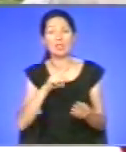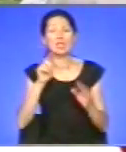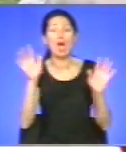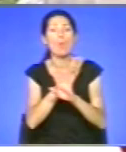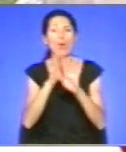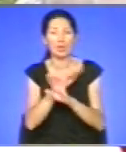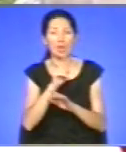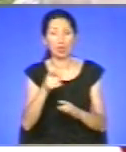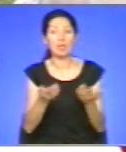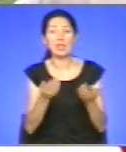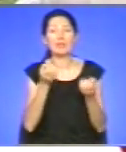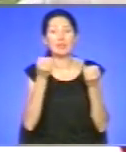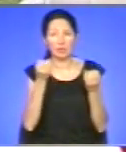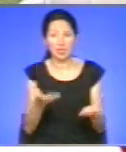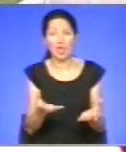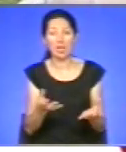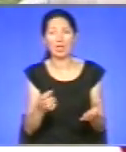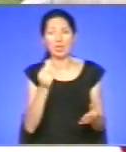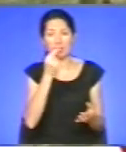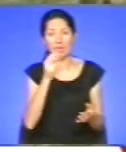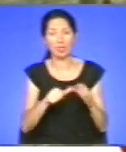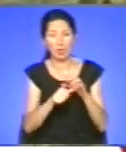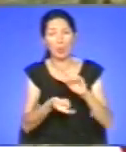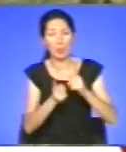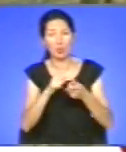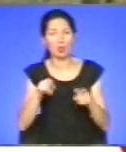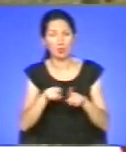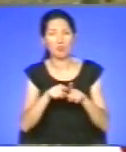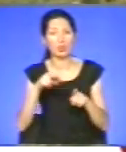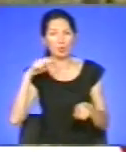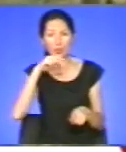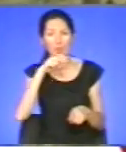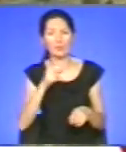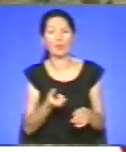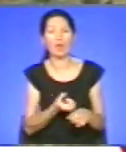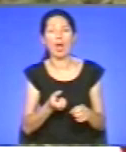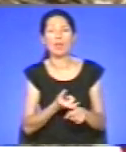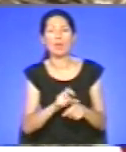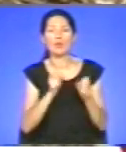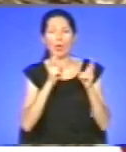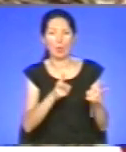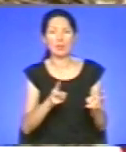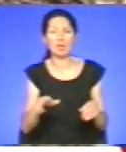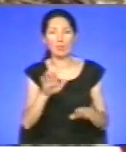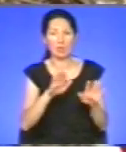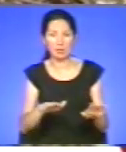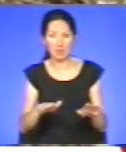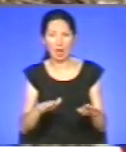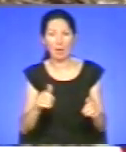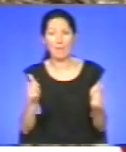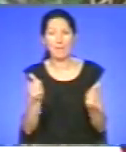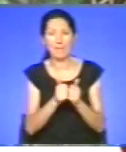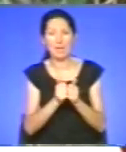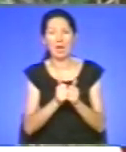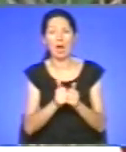звичайні їстивні гриби перетворюються в гриби отруєні. Найбільш небезпечні місця для збирання грибного врожаю – лісосмуги біля промислових